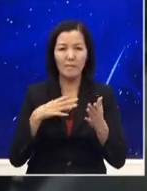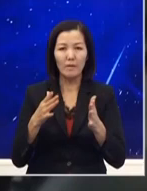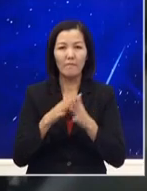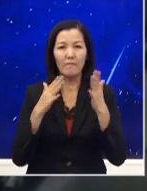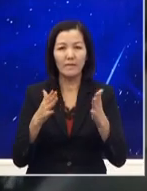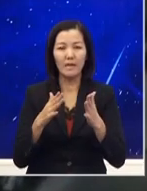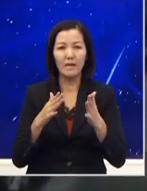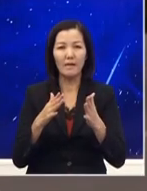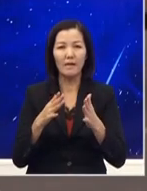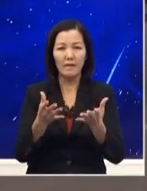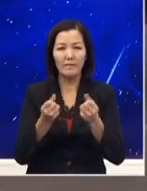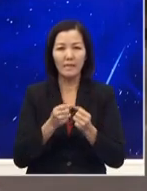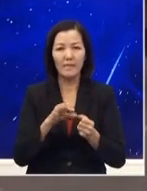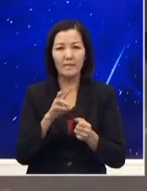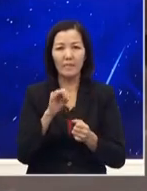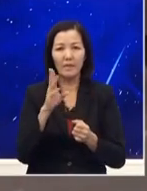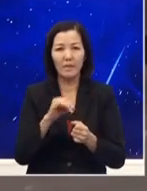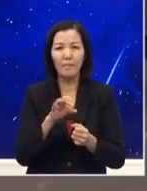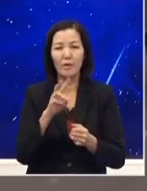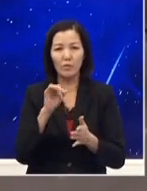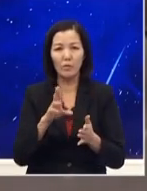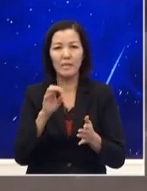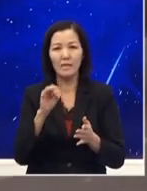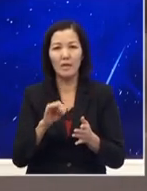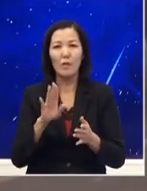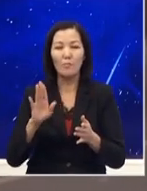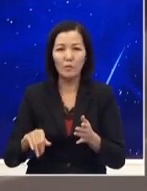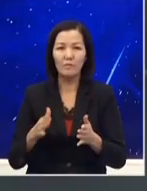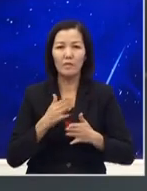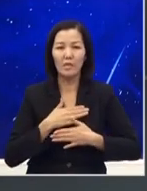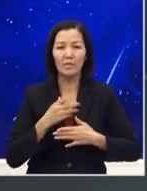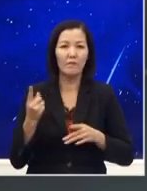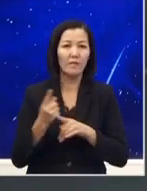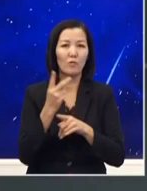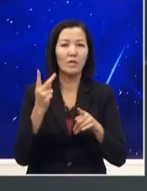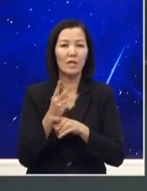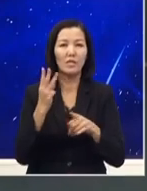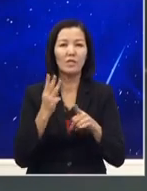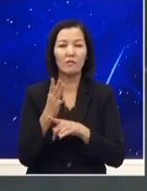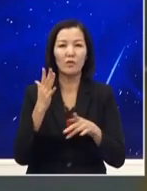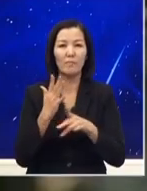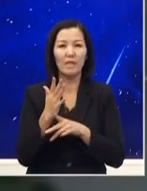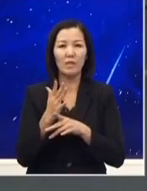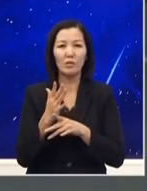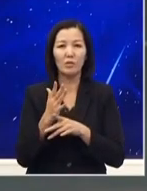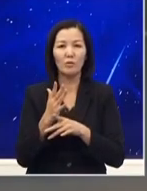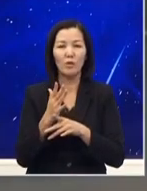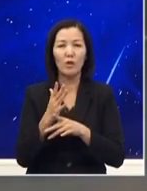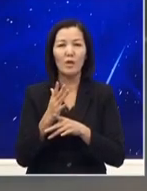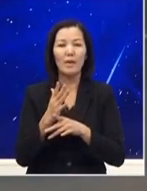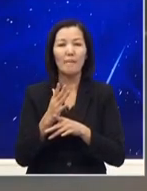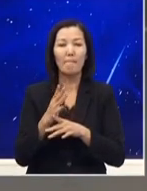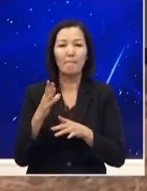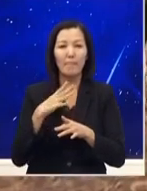слишком высока вероятность взятия Степанакерта, Мартуни и Аскерана, после чего наши 2-й, 3-й, 4-й, 5-й, 6-й